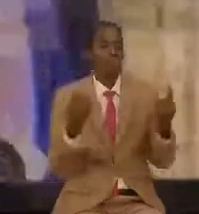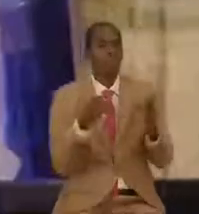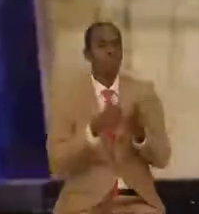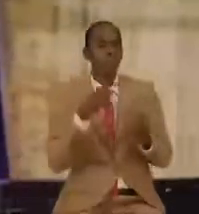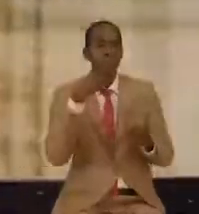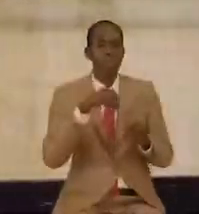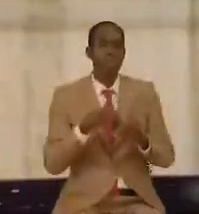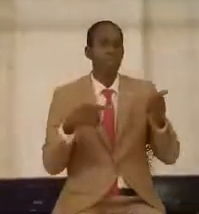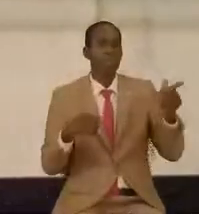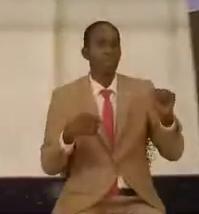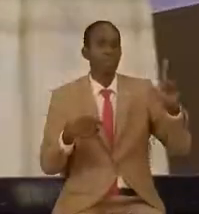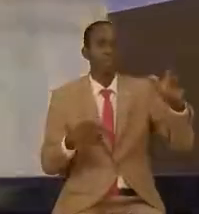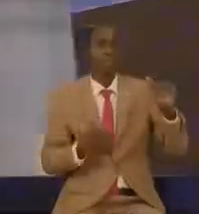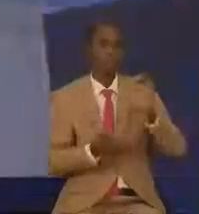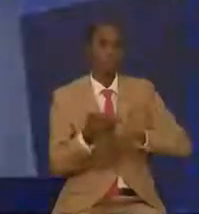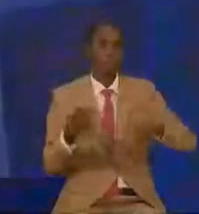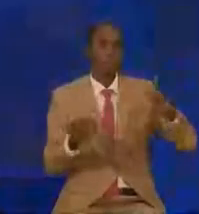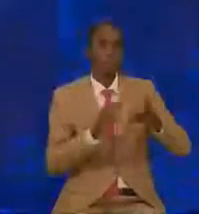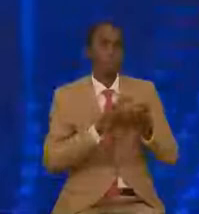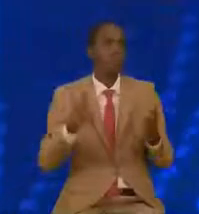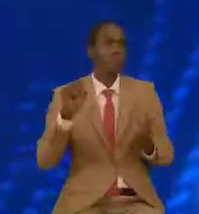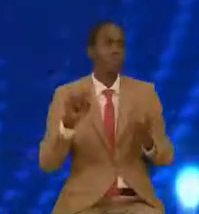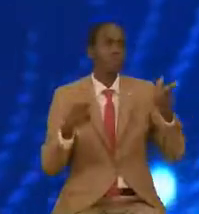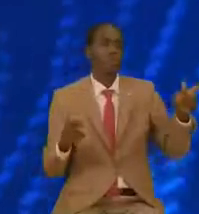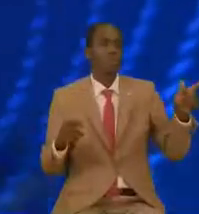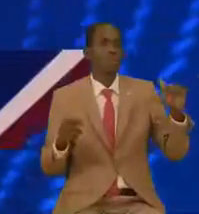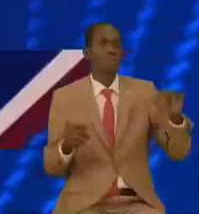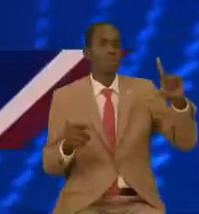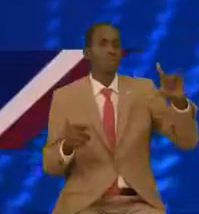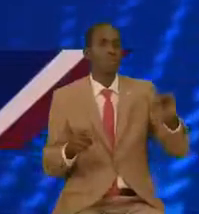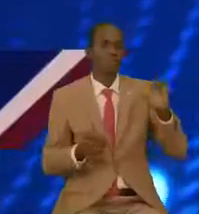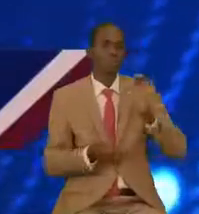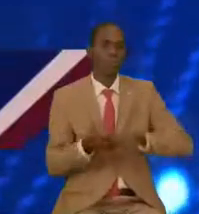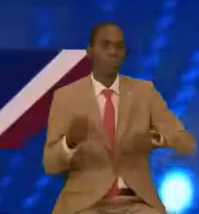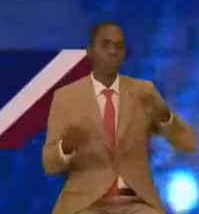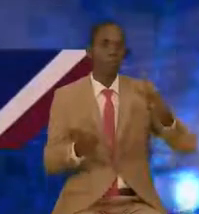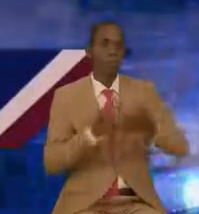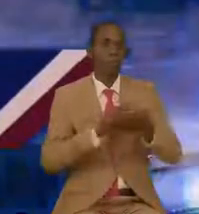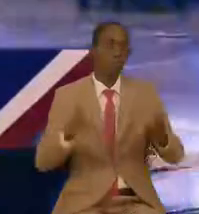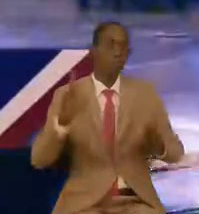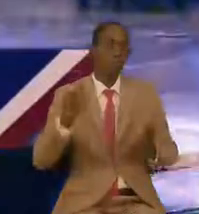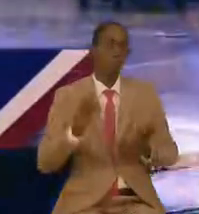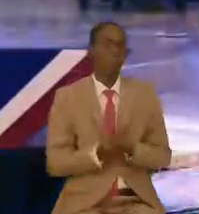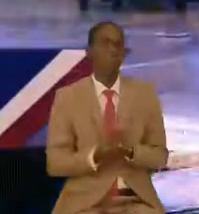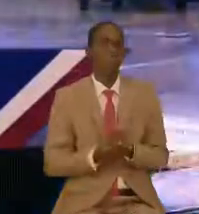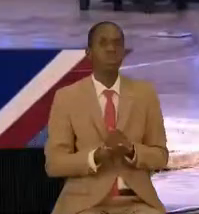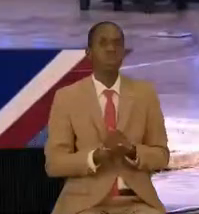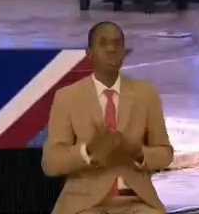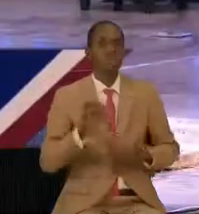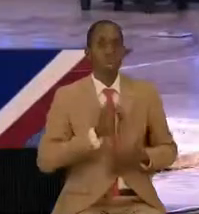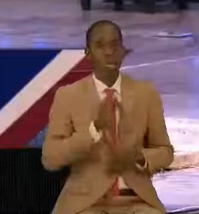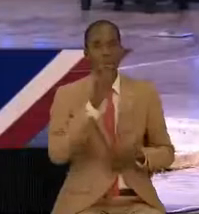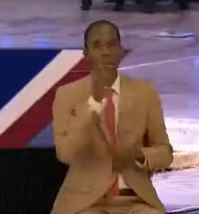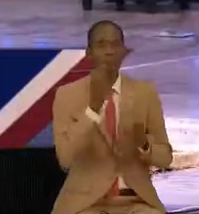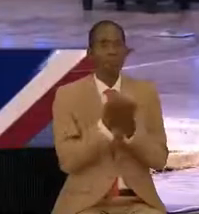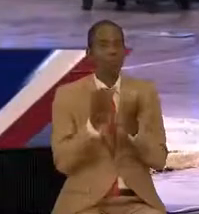Galates chapitre 2, verset 20. Galates chapitre 2,